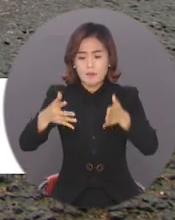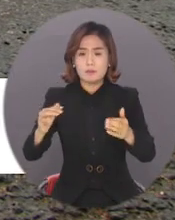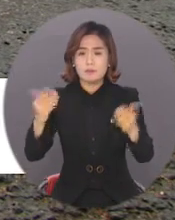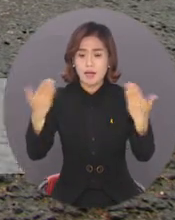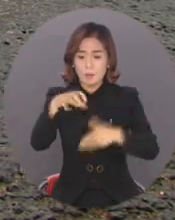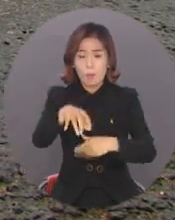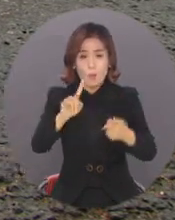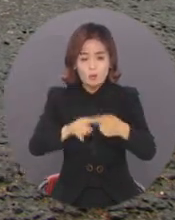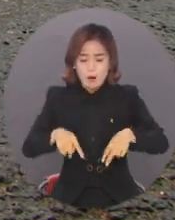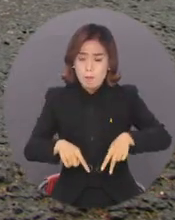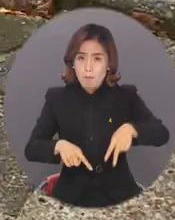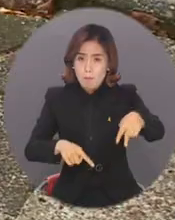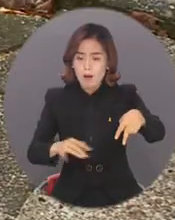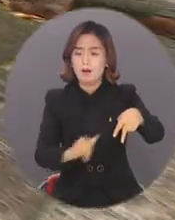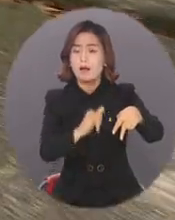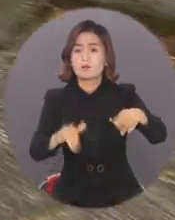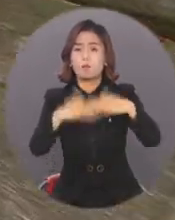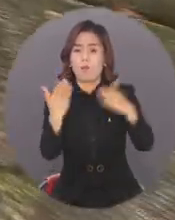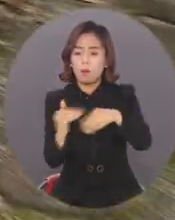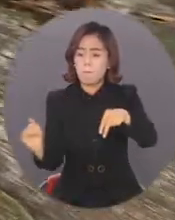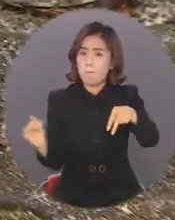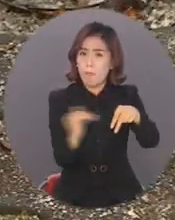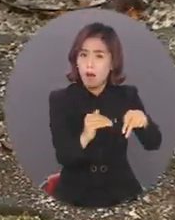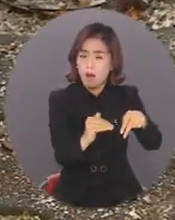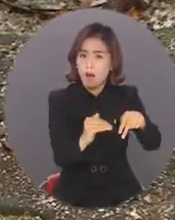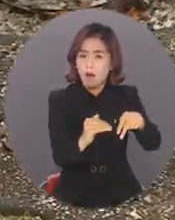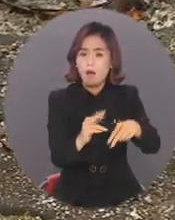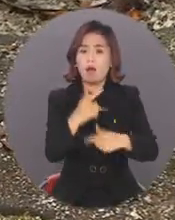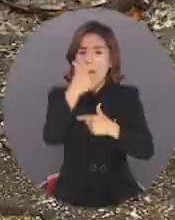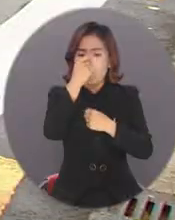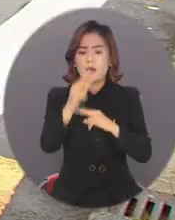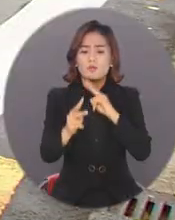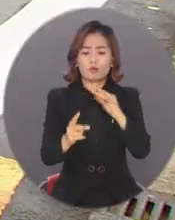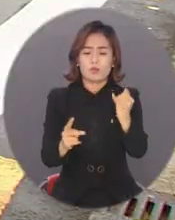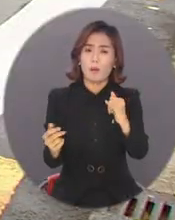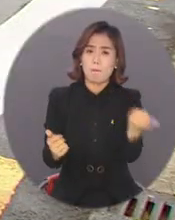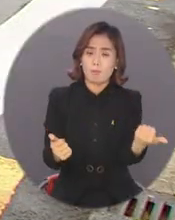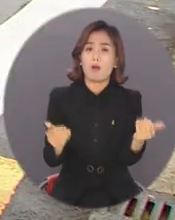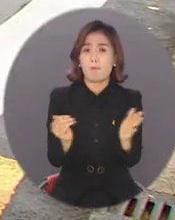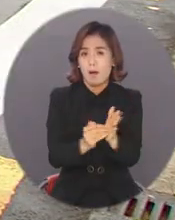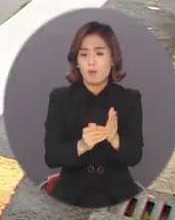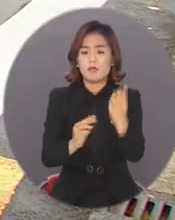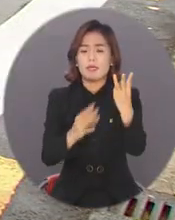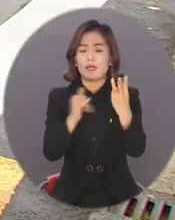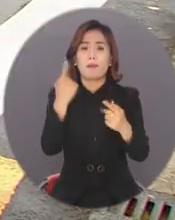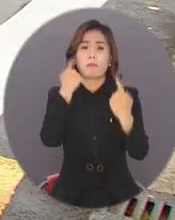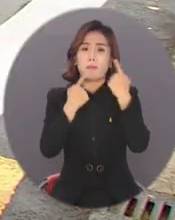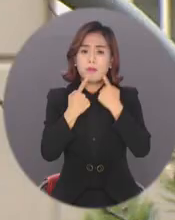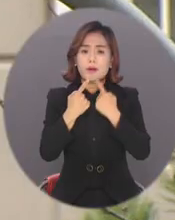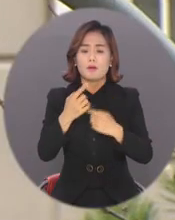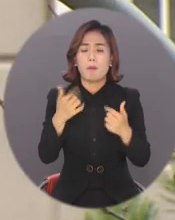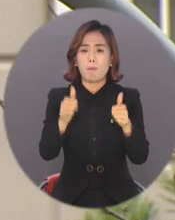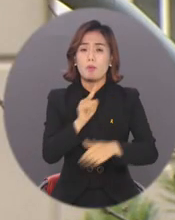스쿨존에서 횡단보도를 건너던 일가족을 화물차로 치어 만 2살 여아를 숨지게 하고 3명을 다치게 한